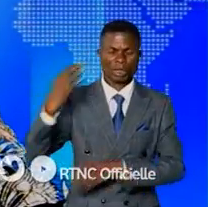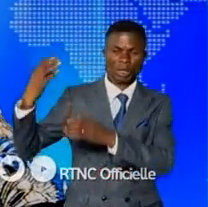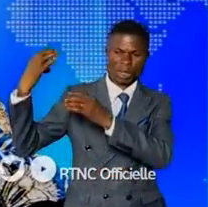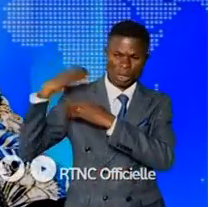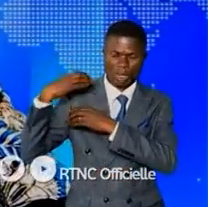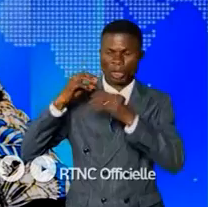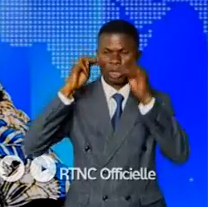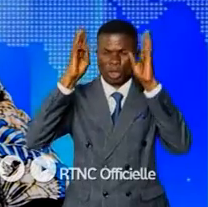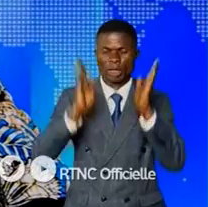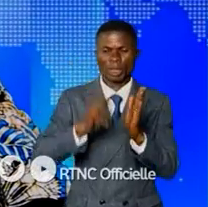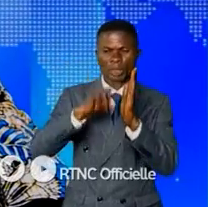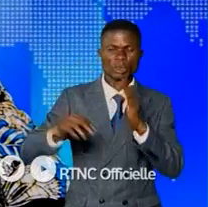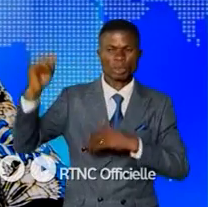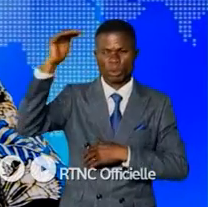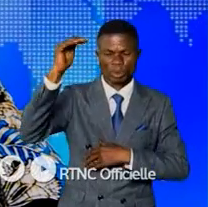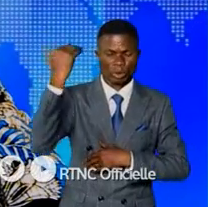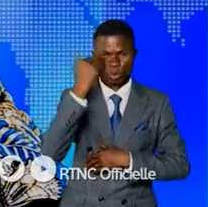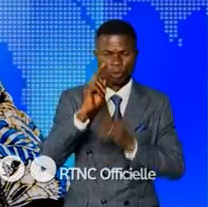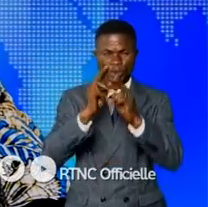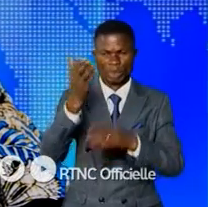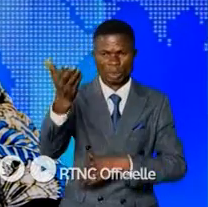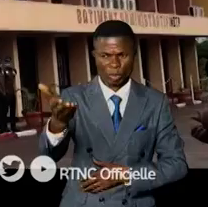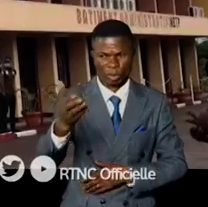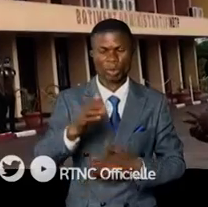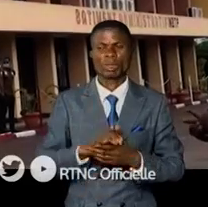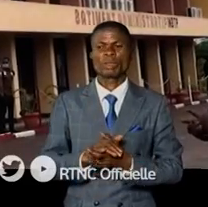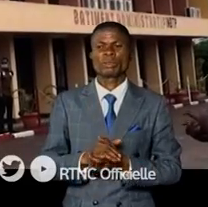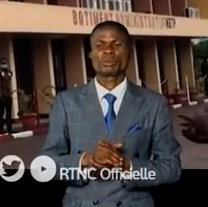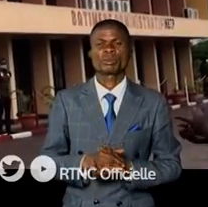secteur. C'est un reportage signé Médard Mbouyal Mangal.